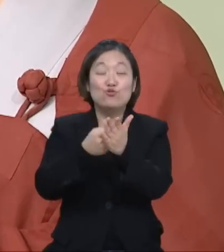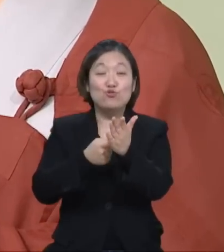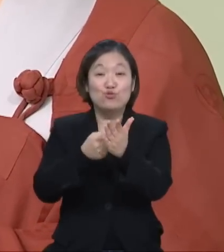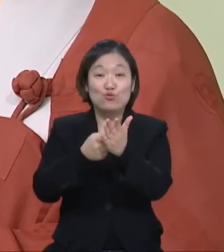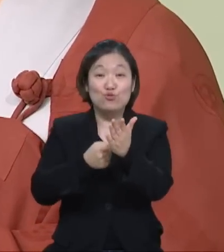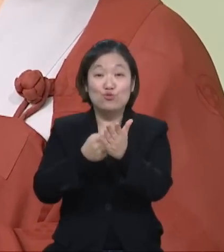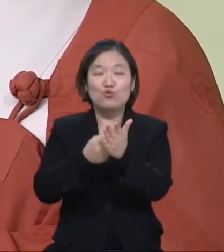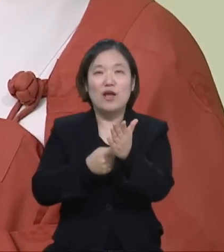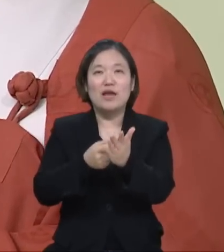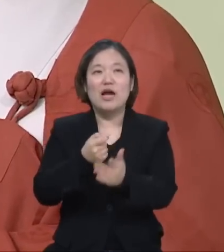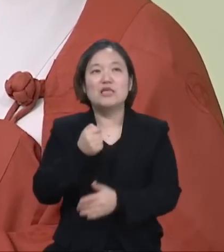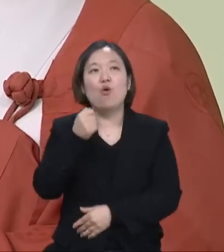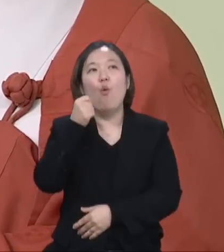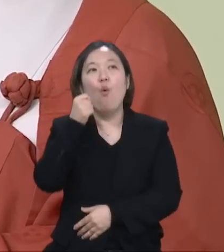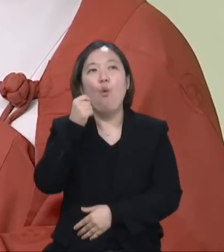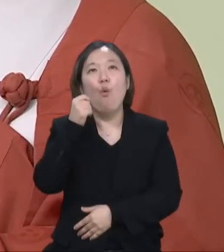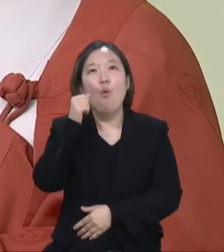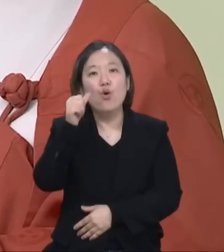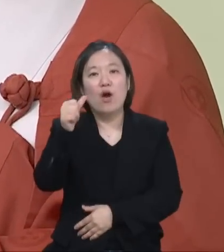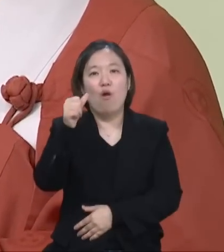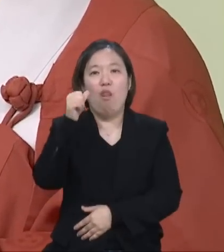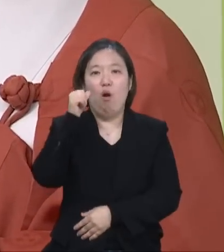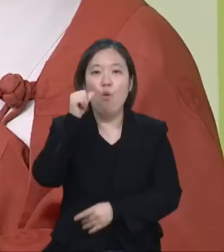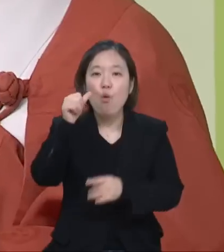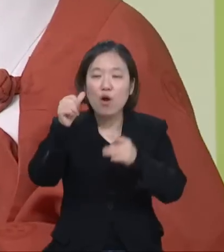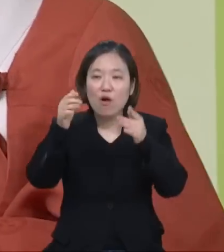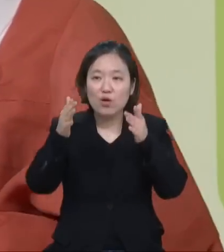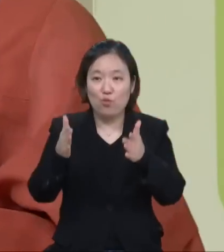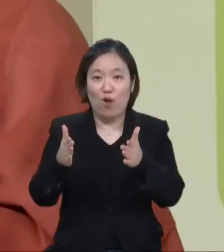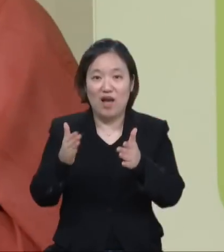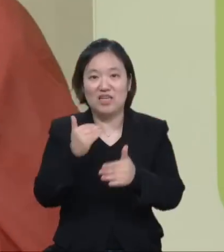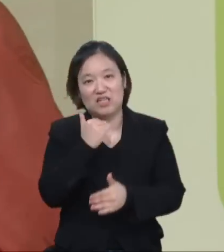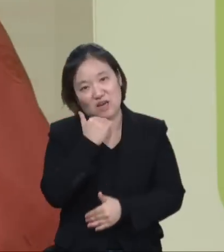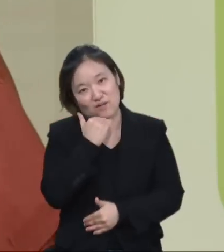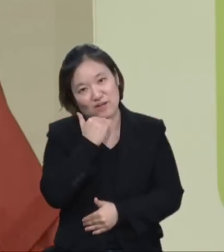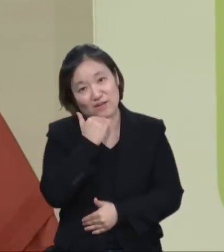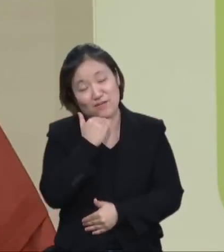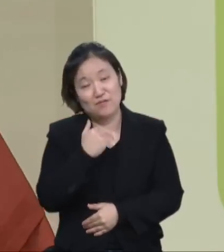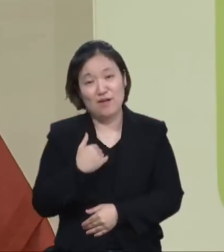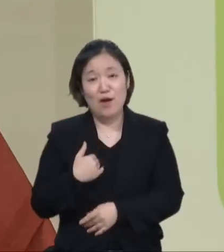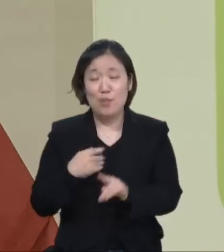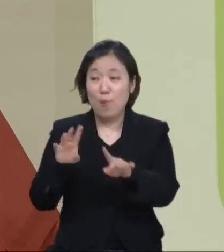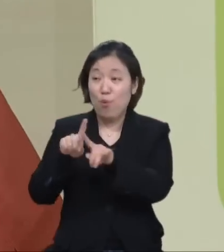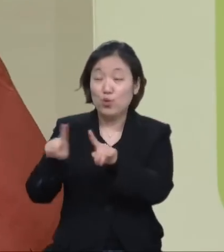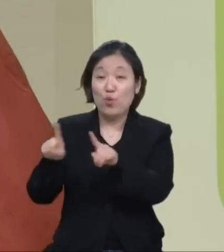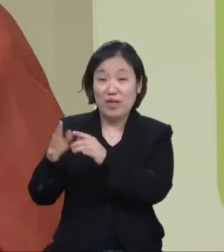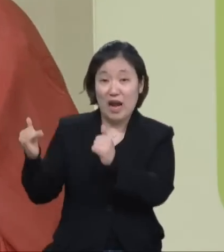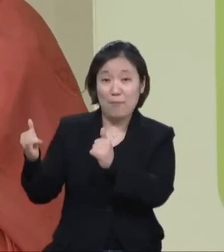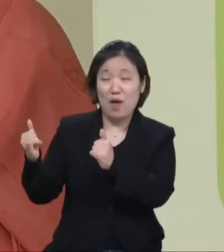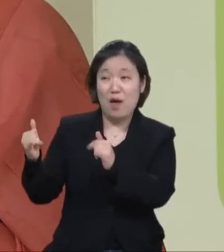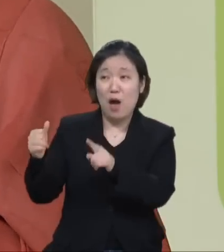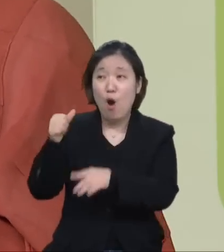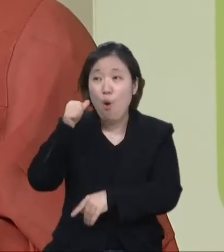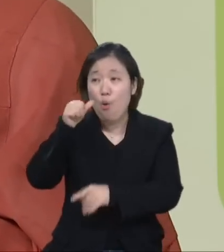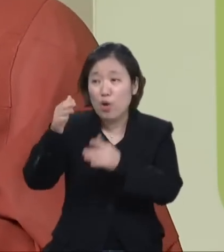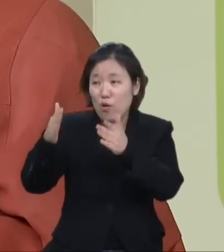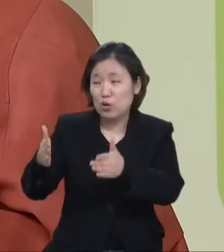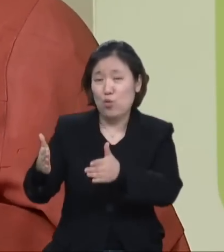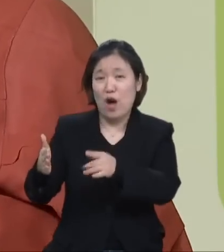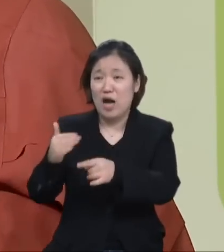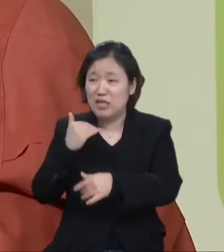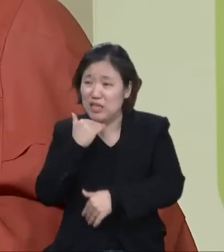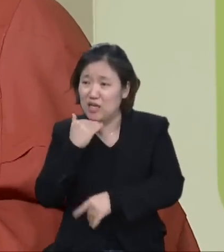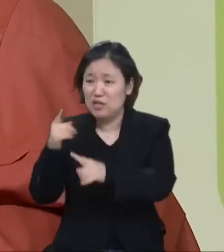5개월 정도 시간이 남았대 5개월 정도 그러면 다른 사람 같으면 막 불안하고 초조하고 걱정이 많을 거 아니에요